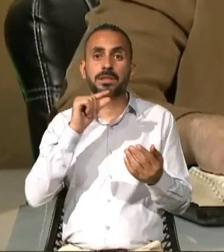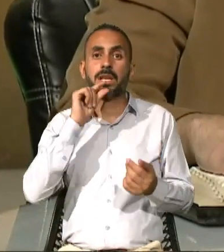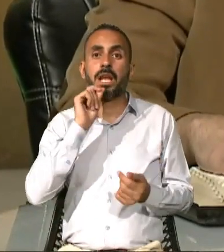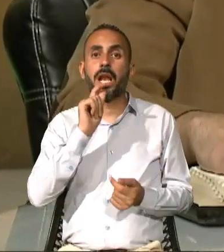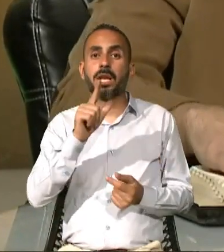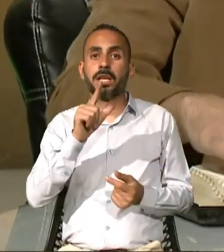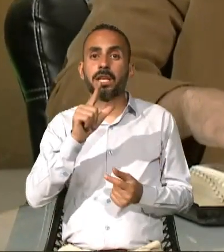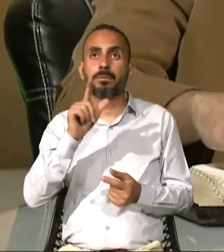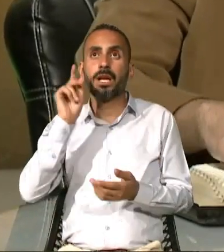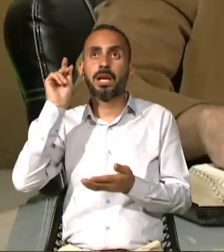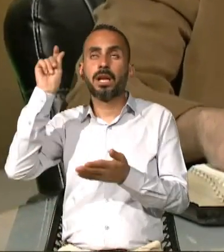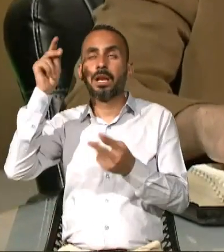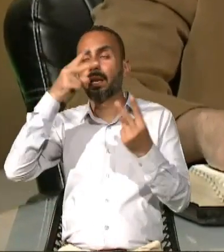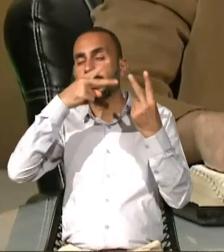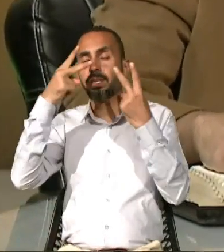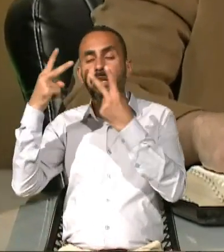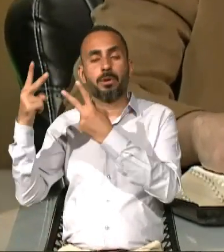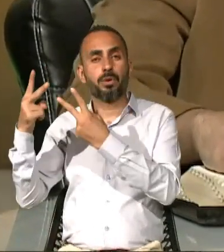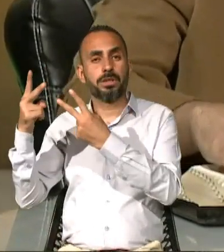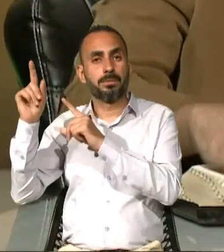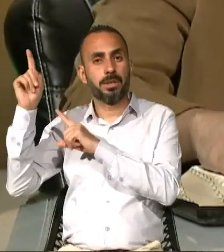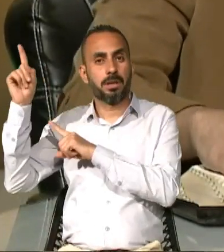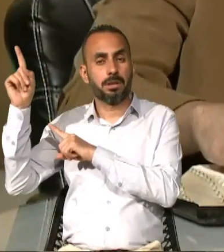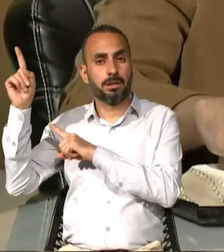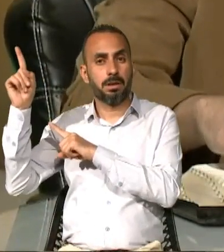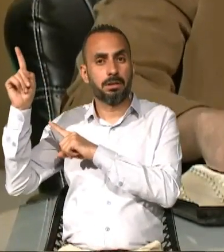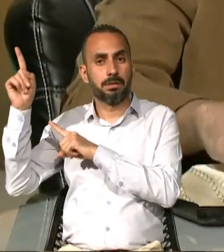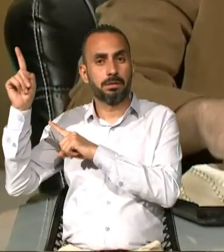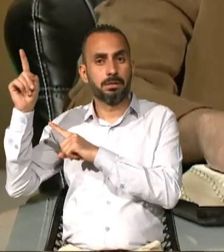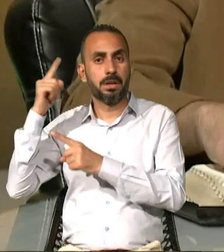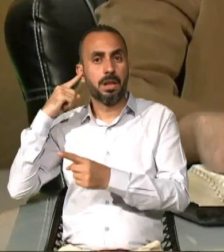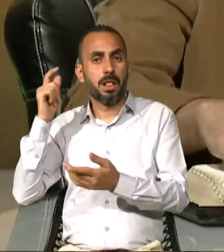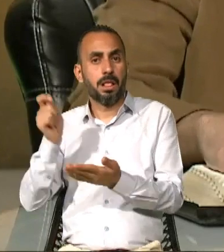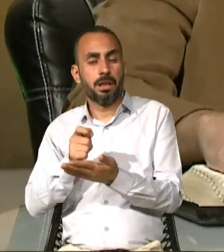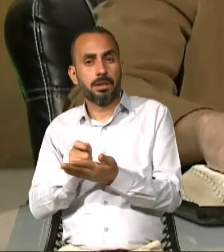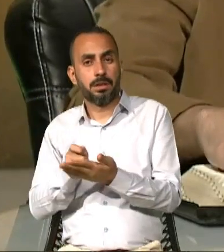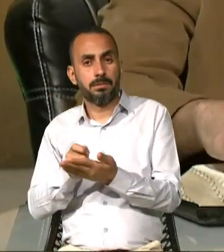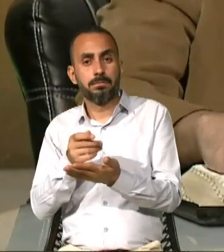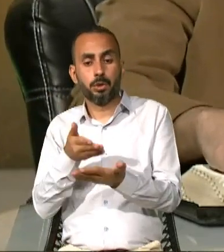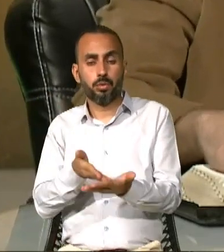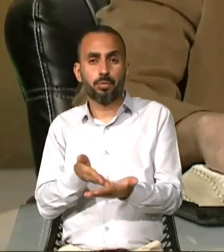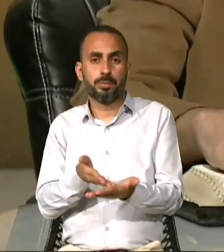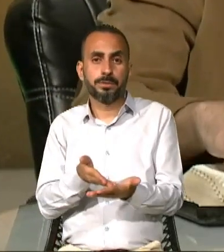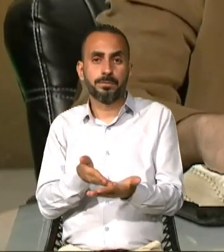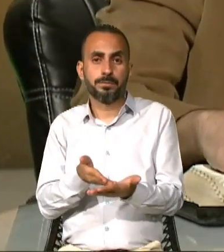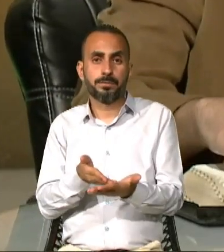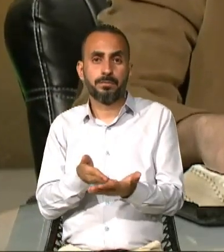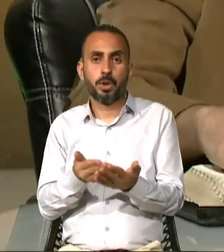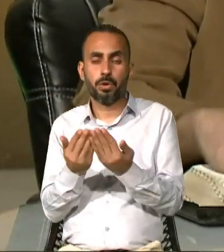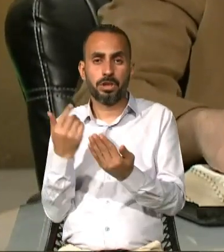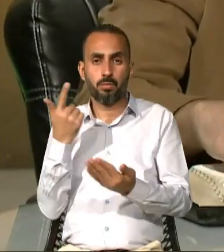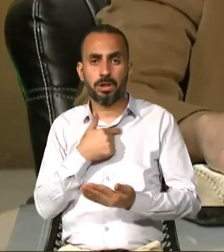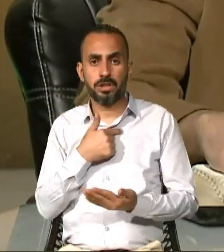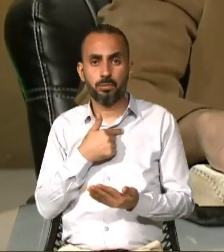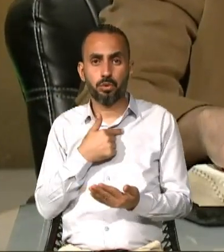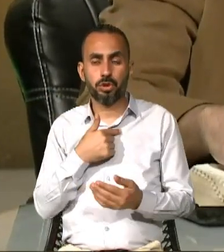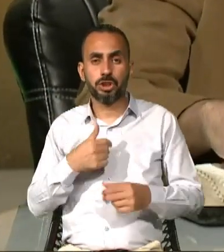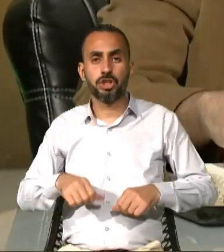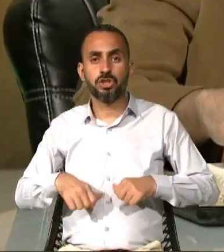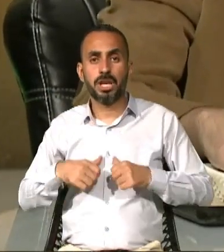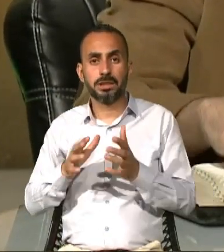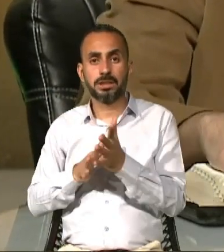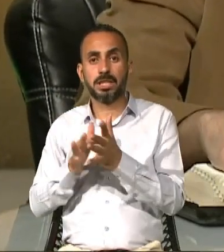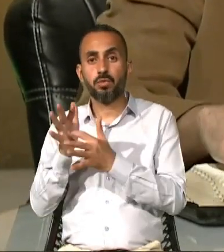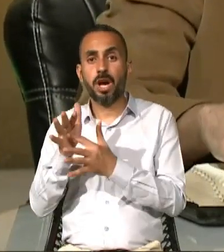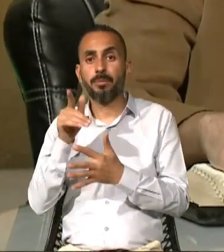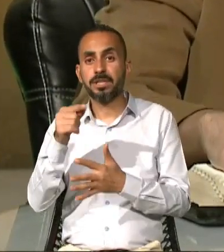النبوه. والكتاب المقدس بيقول ان شهاده يسوع المسيح هي روح النبوه. هنا النبوه الحقيقيه اللي الرب بيقول لي فيها